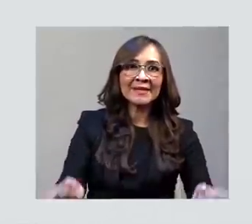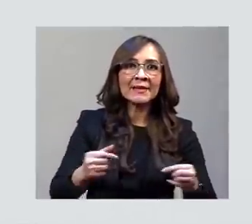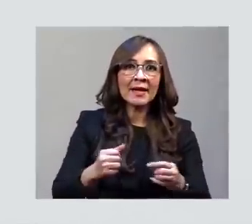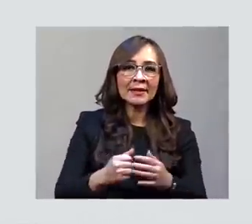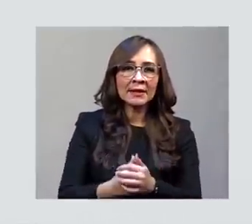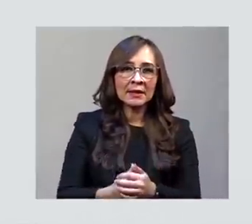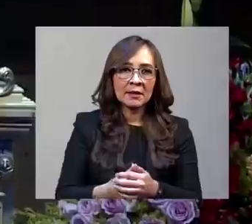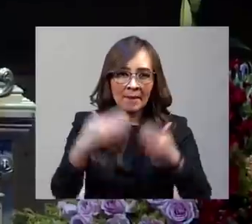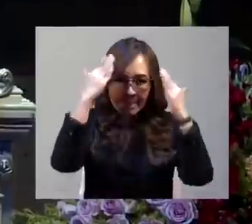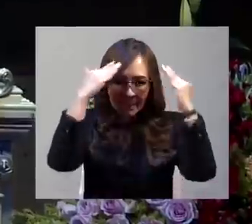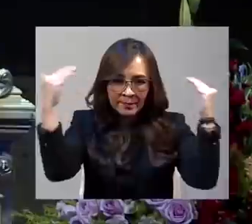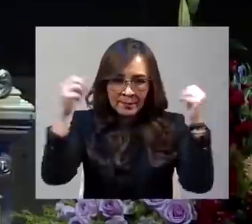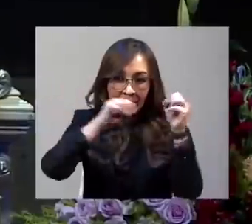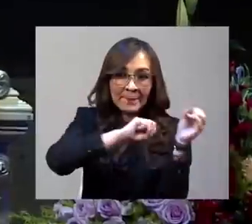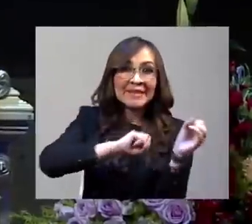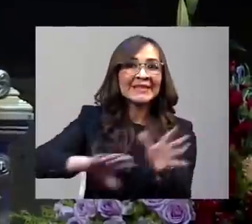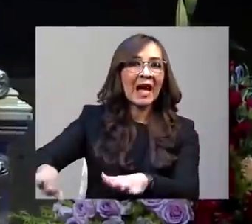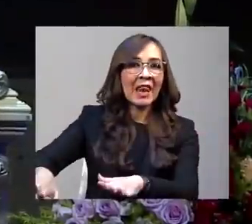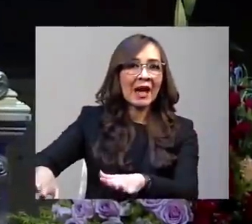Kemajuan.